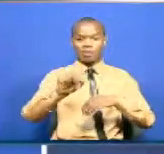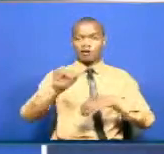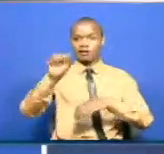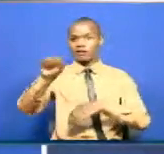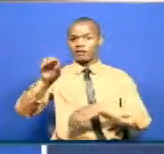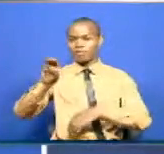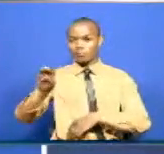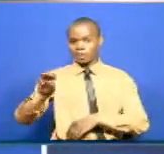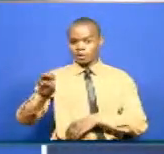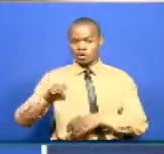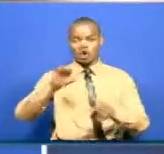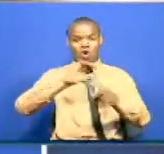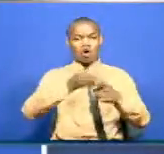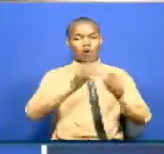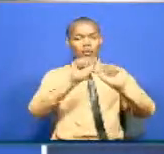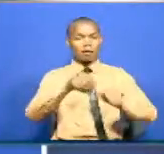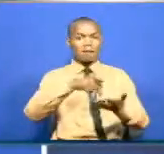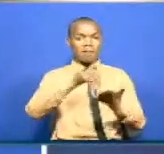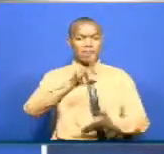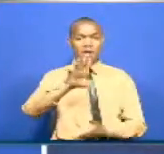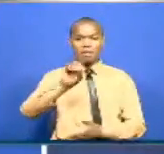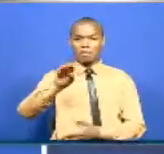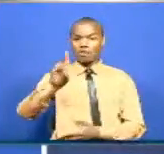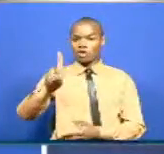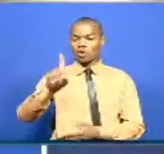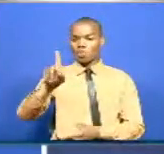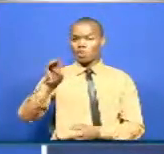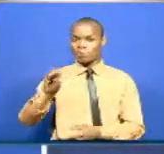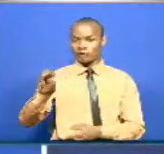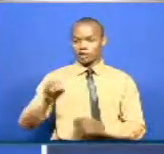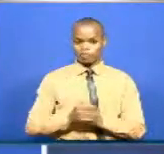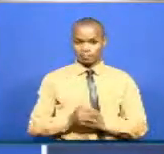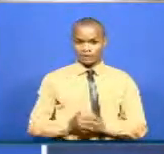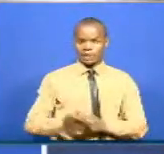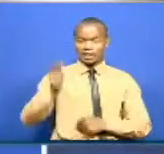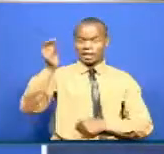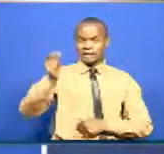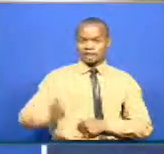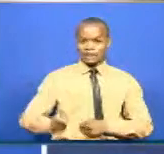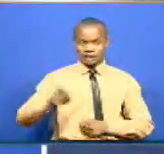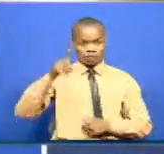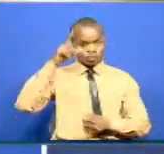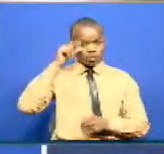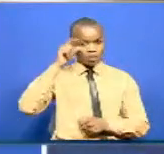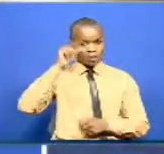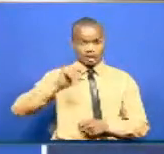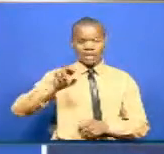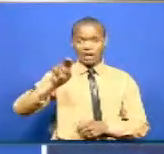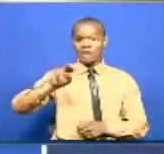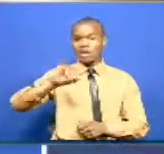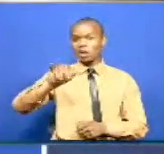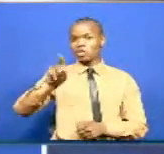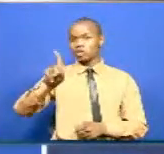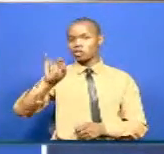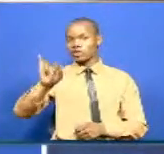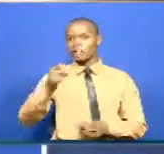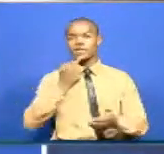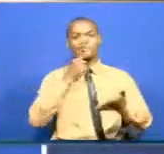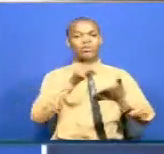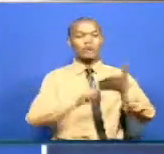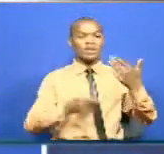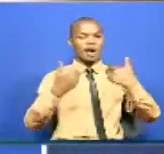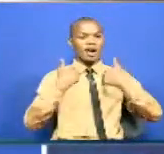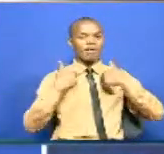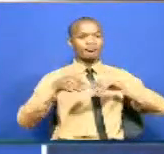taslimu au bondi ya shilingi milioni 1. Jaji wa Mahakama Kuu ya Mombasa, Njoki Mwangi, alisema kwamba hakukuwa na sababu